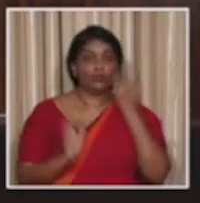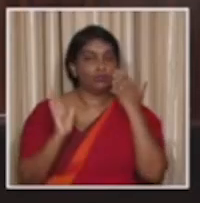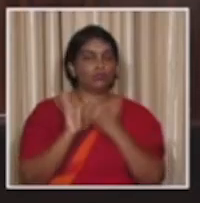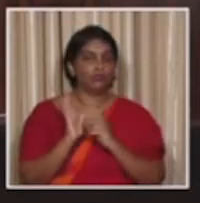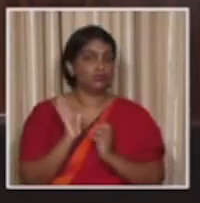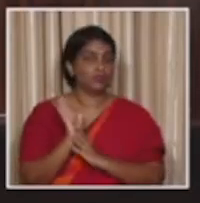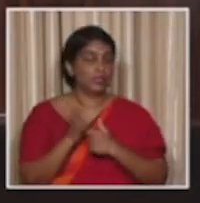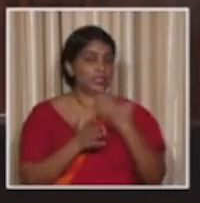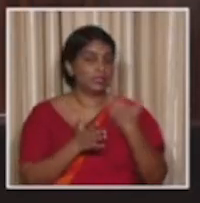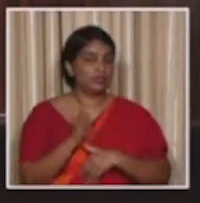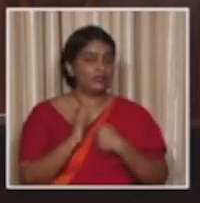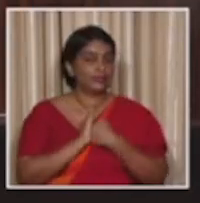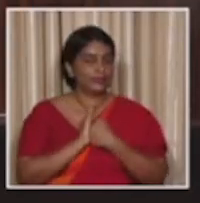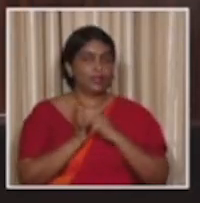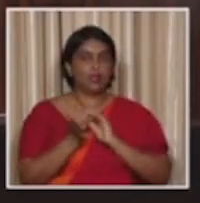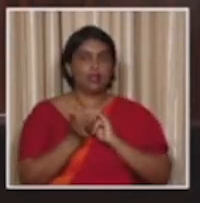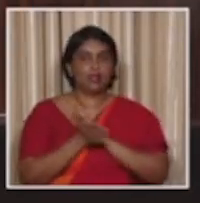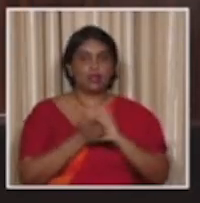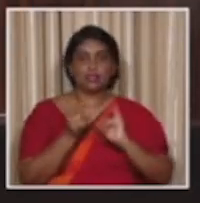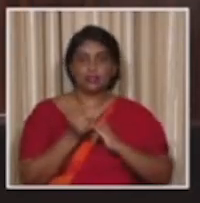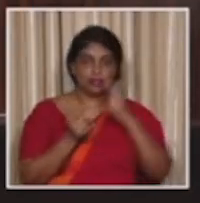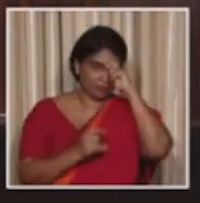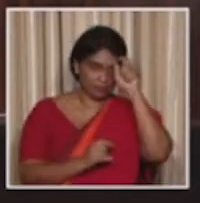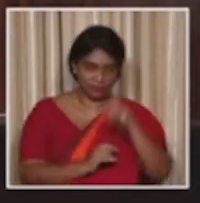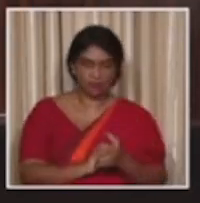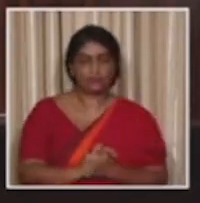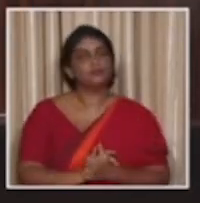කාර්ක සභාවේ වාර්තාව ගරු හර්ෂද සිල්වා මැතිතුමා.